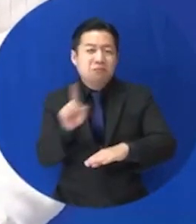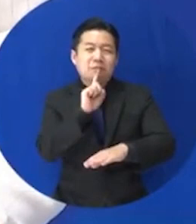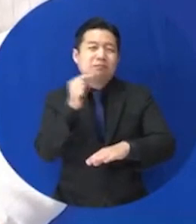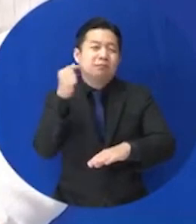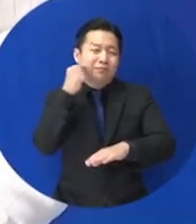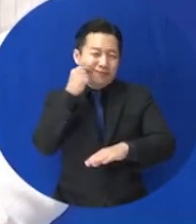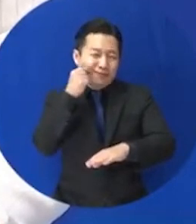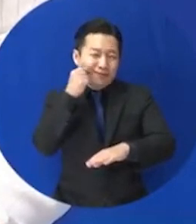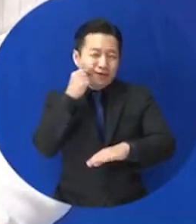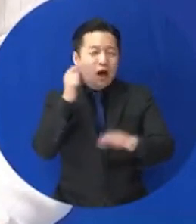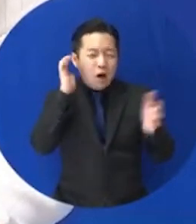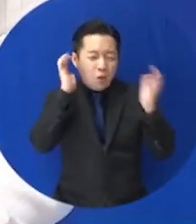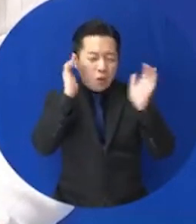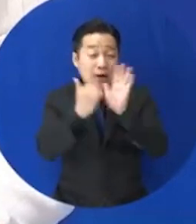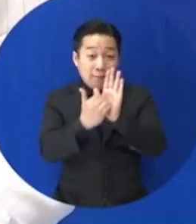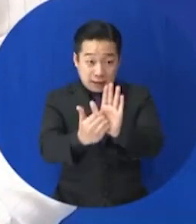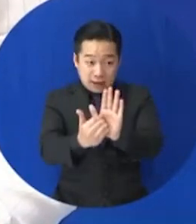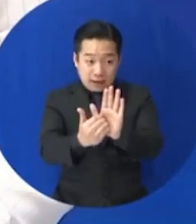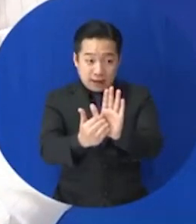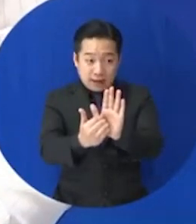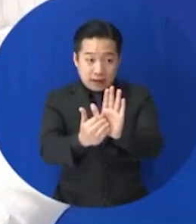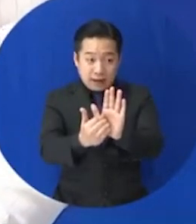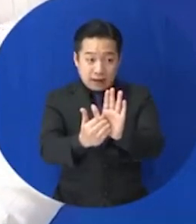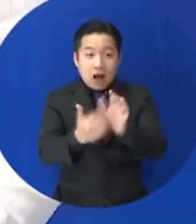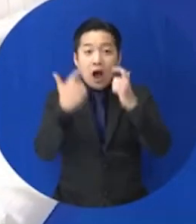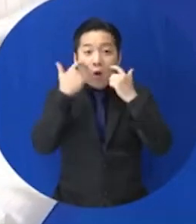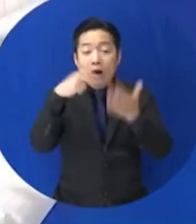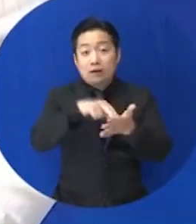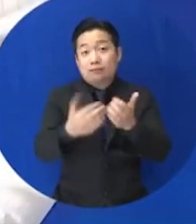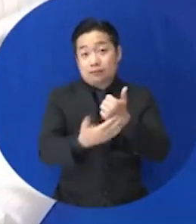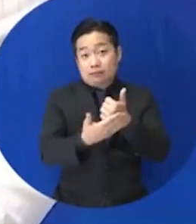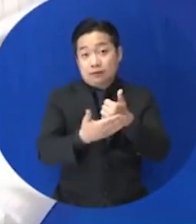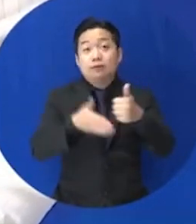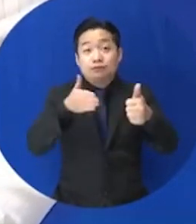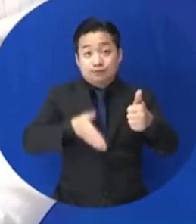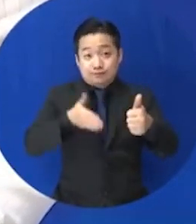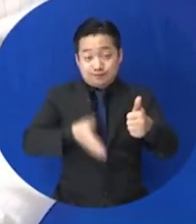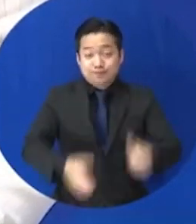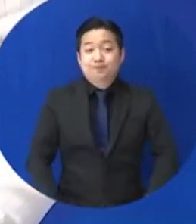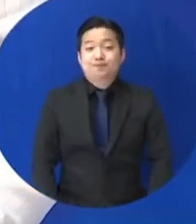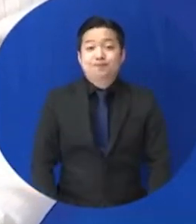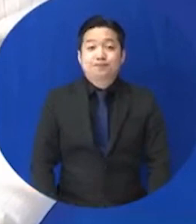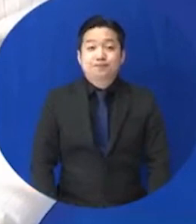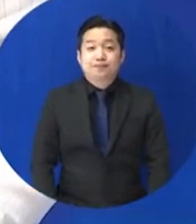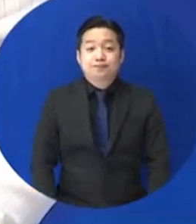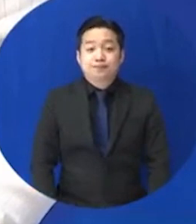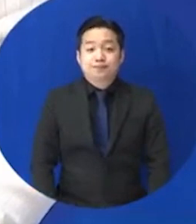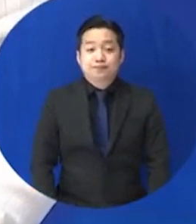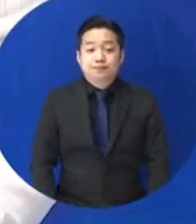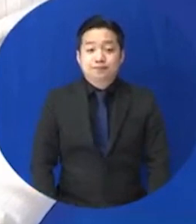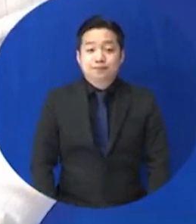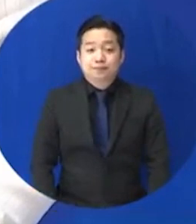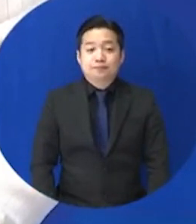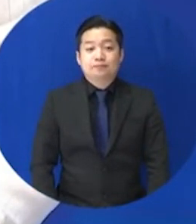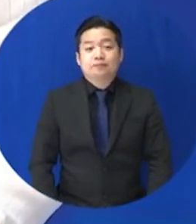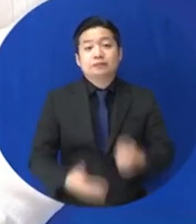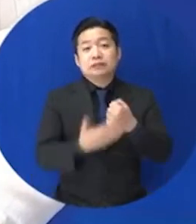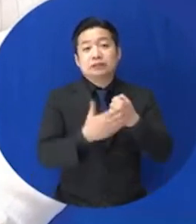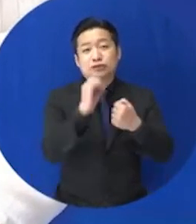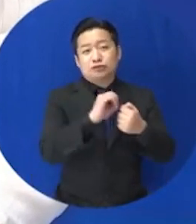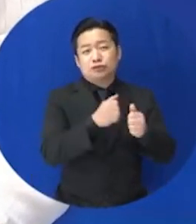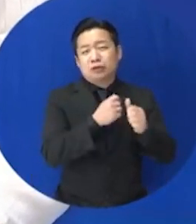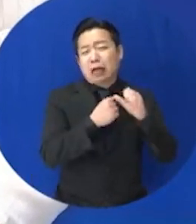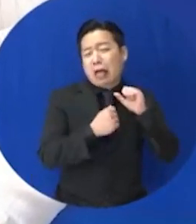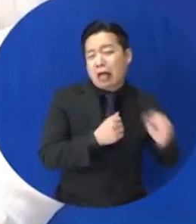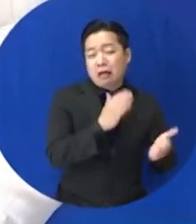다만 혼란을 막기 위해서 좀 확고한 지지를 각별히 부탁드립니다. 네, 지지율에 연연해 할 것이